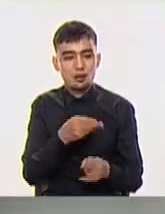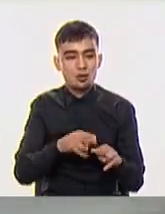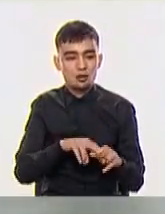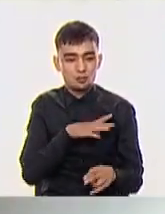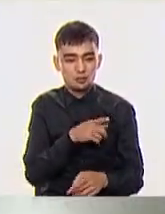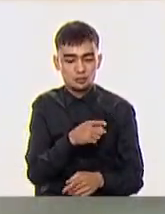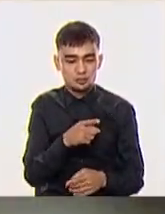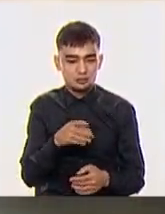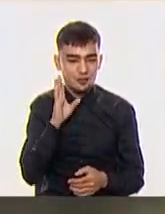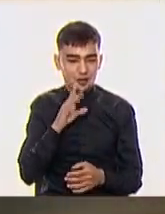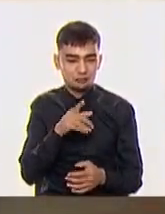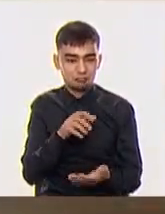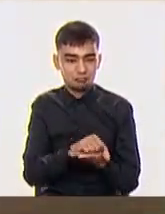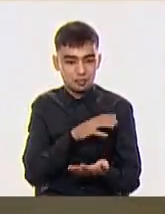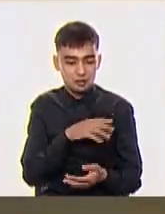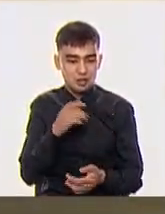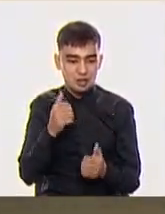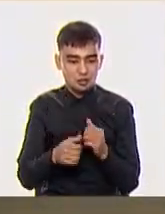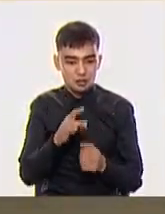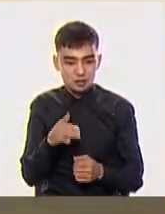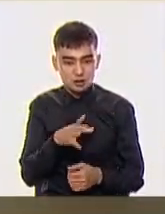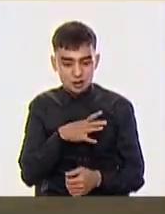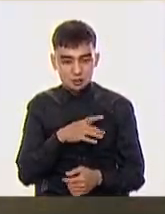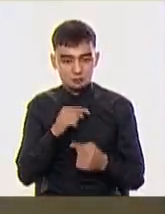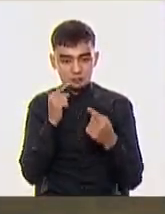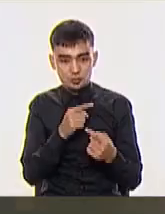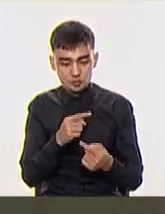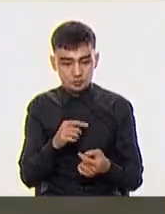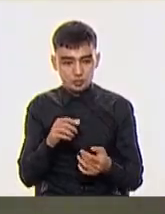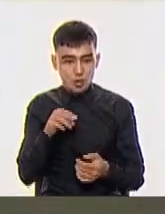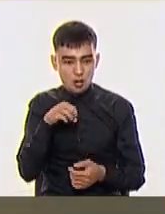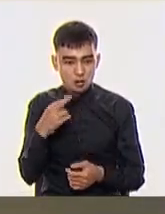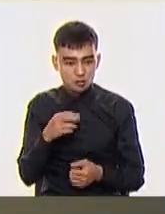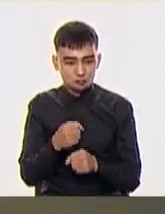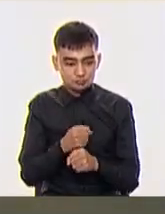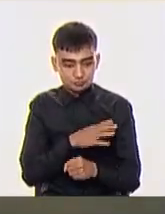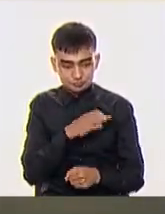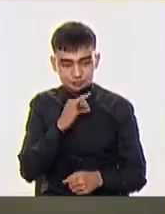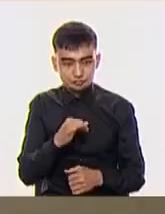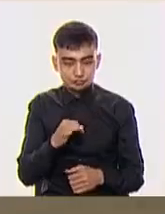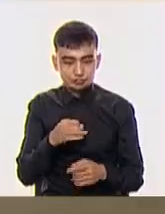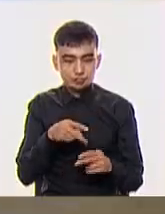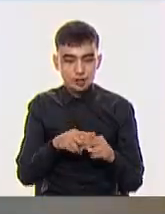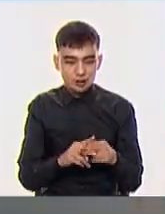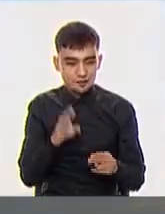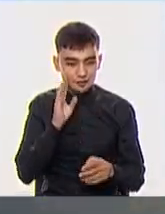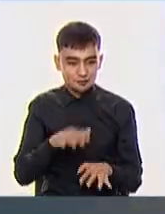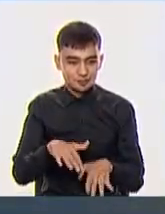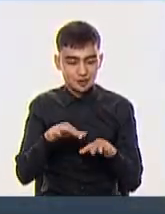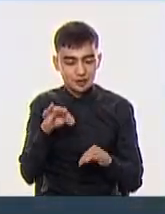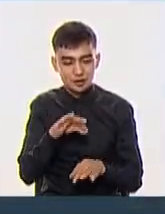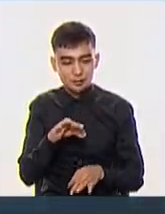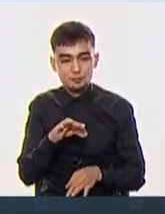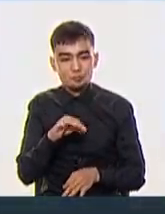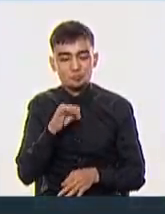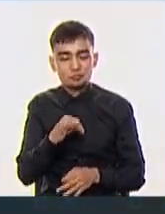которым закреплен водоем, регулярно проводил противозаморные мероприятия. Не исключает, что часть водоема, отсеченная